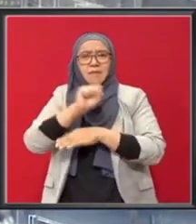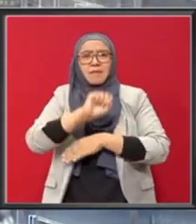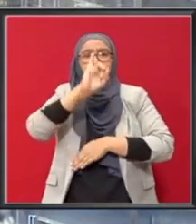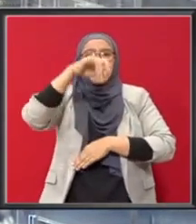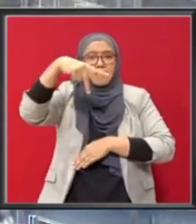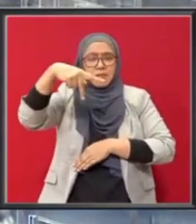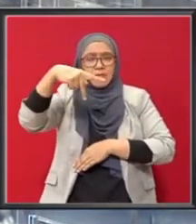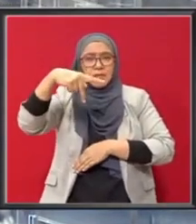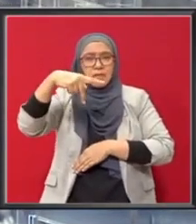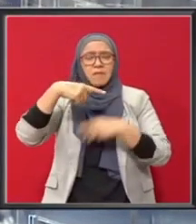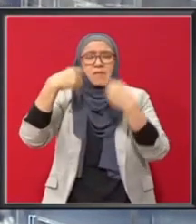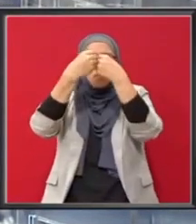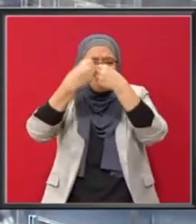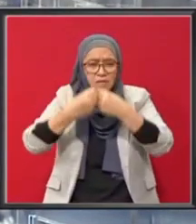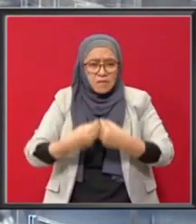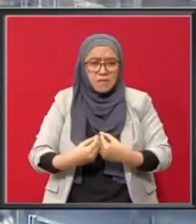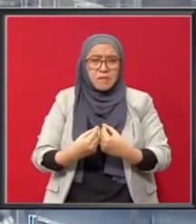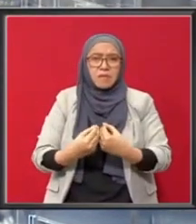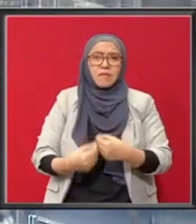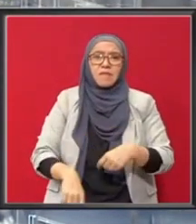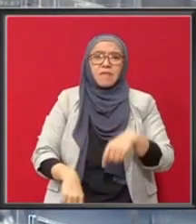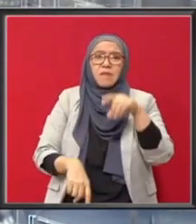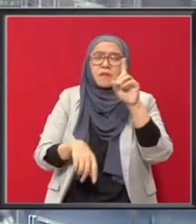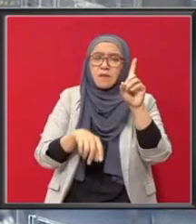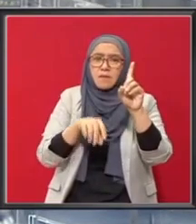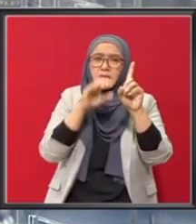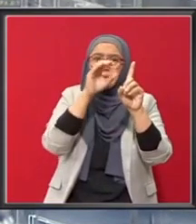sap2000 s128888